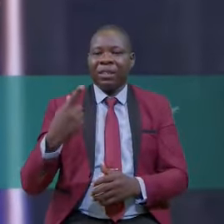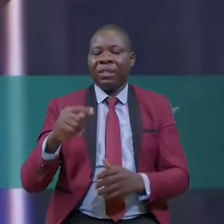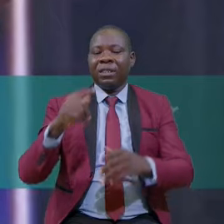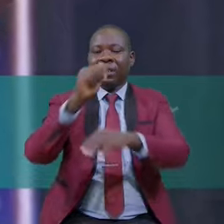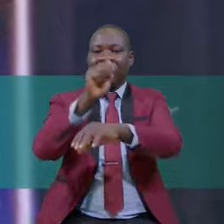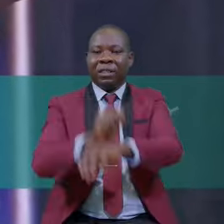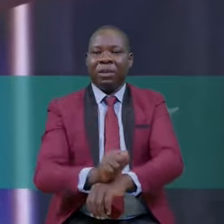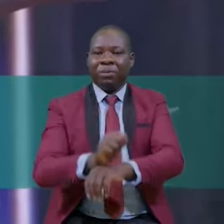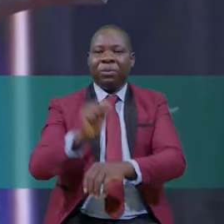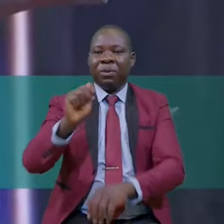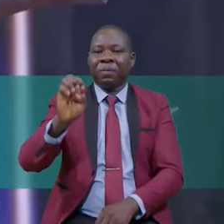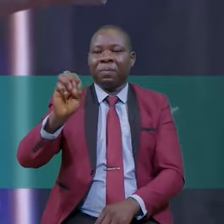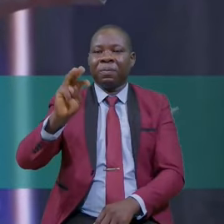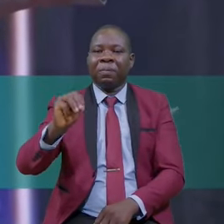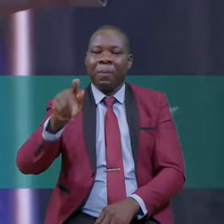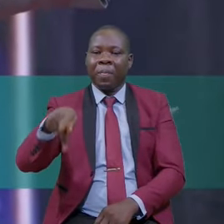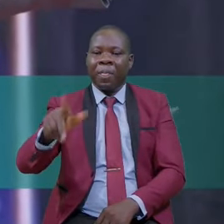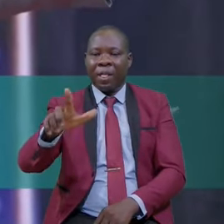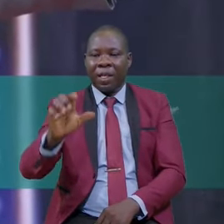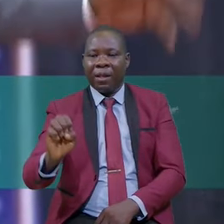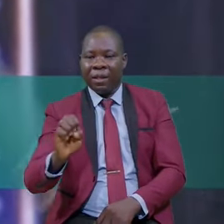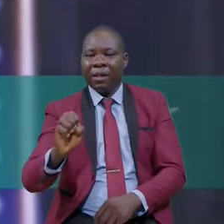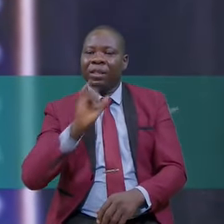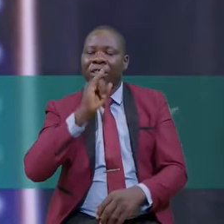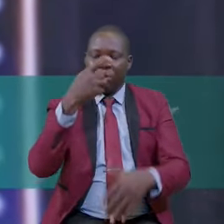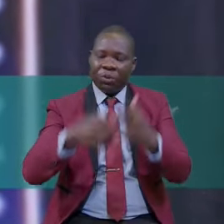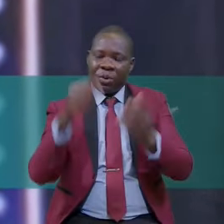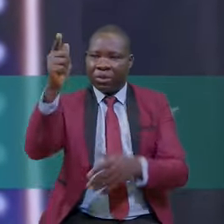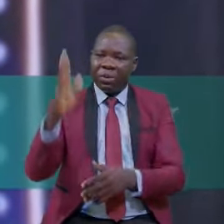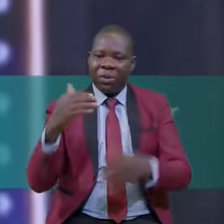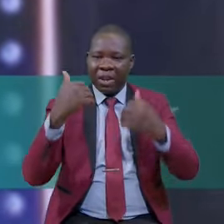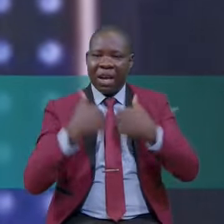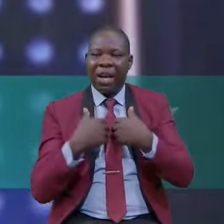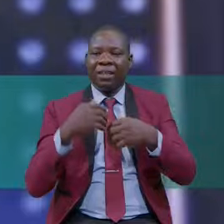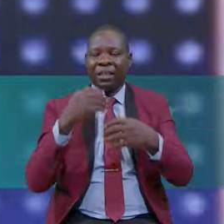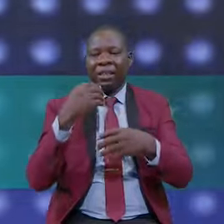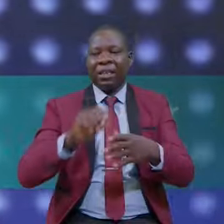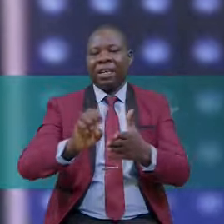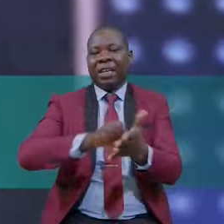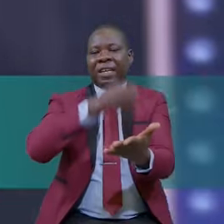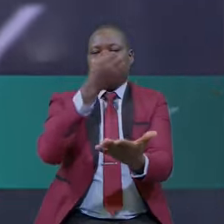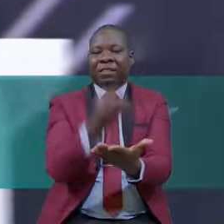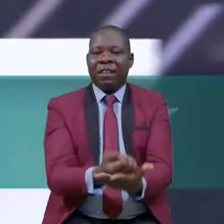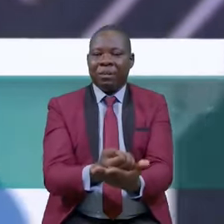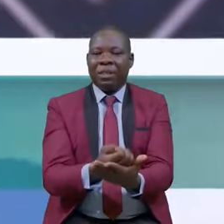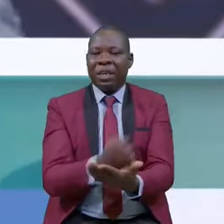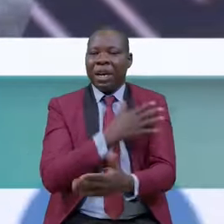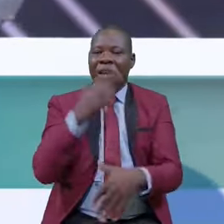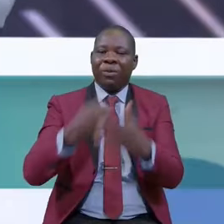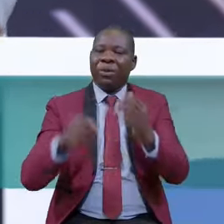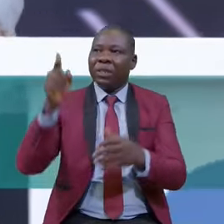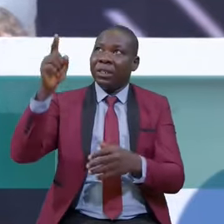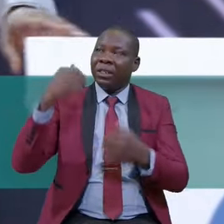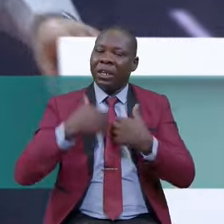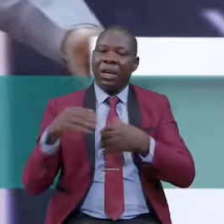temple. What God est ce que Dieu a établi. Ce que Dieu a fait. In Acts, maintenant